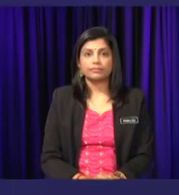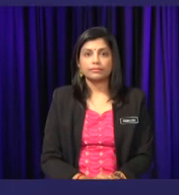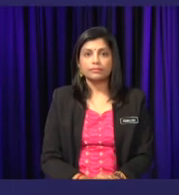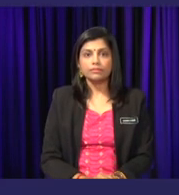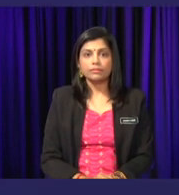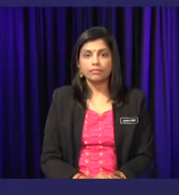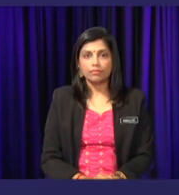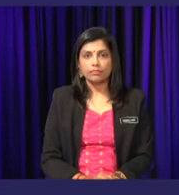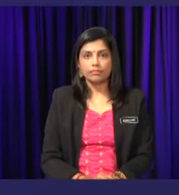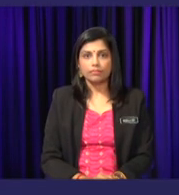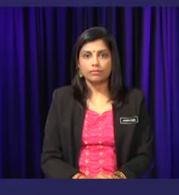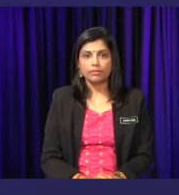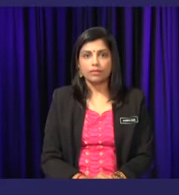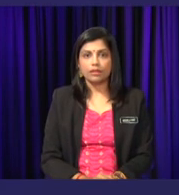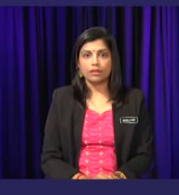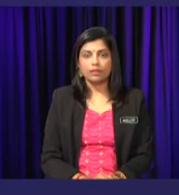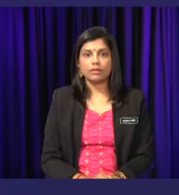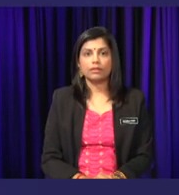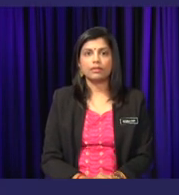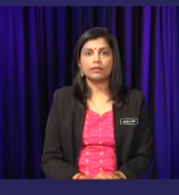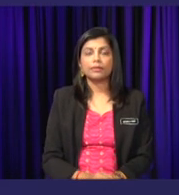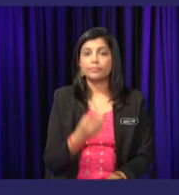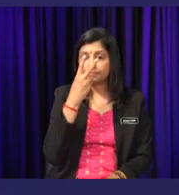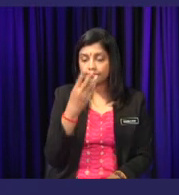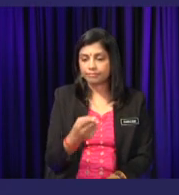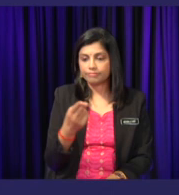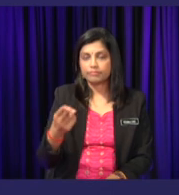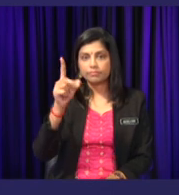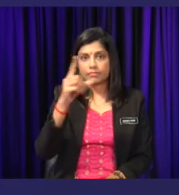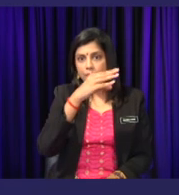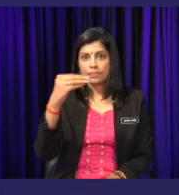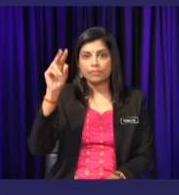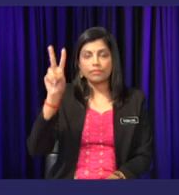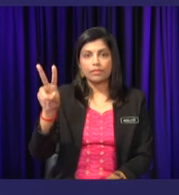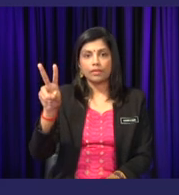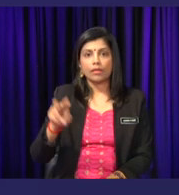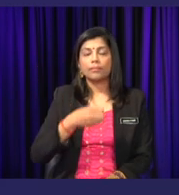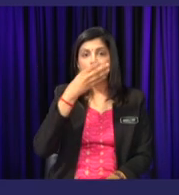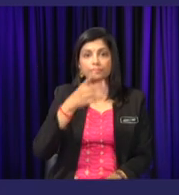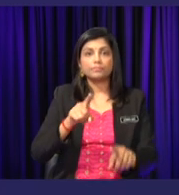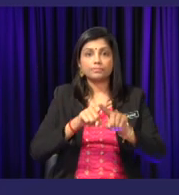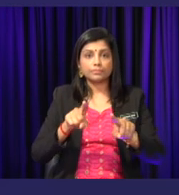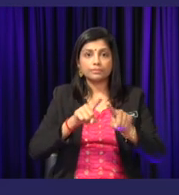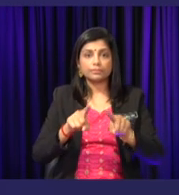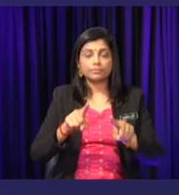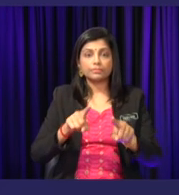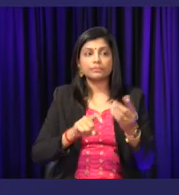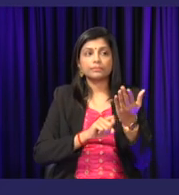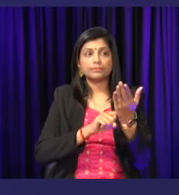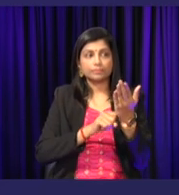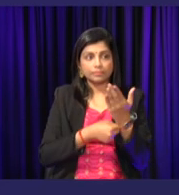merujuk bahan 1 dan 2 nyatukan perbedaan sumber tenaga daripada sumber alam